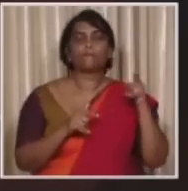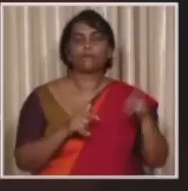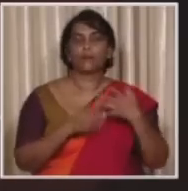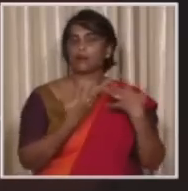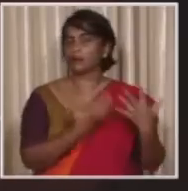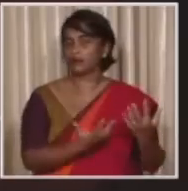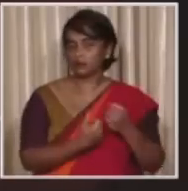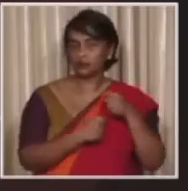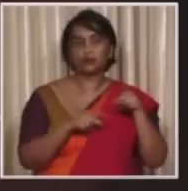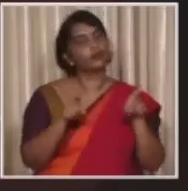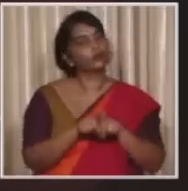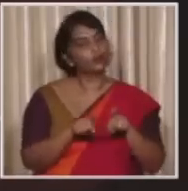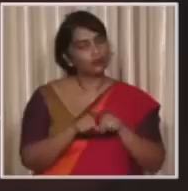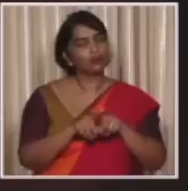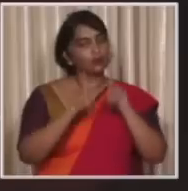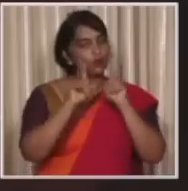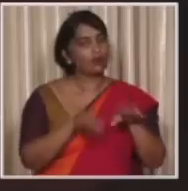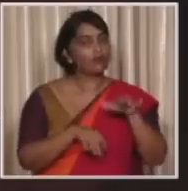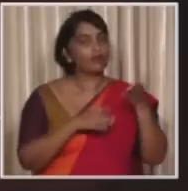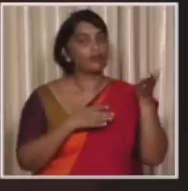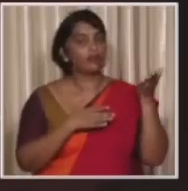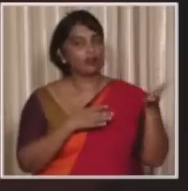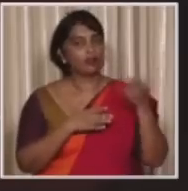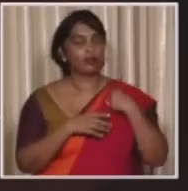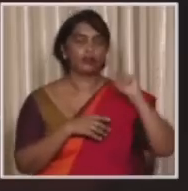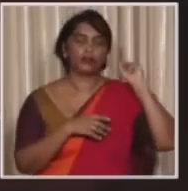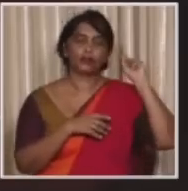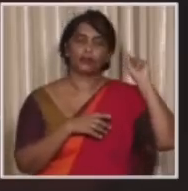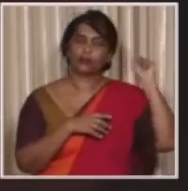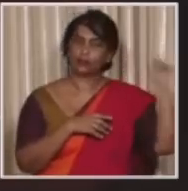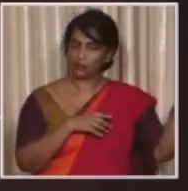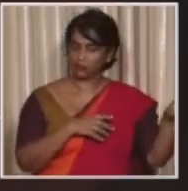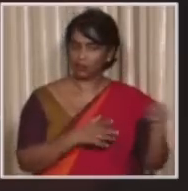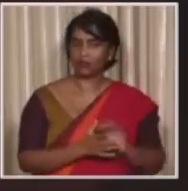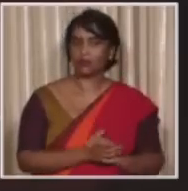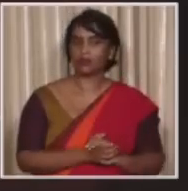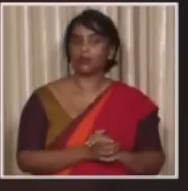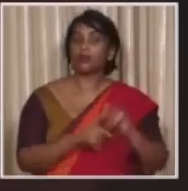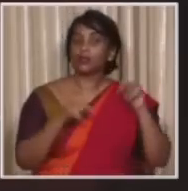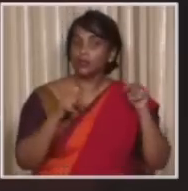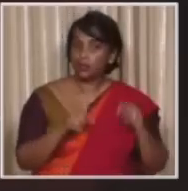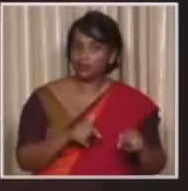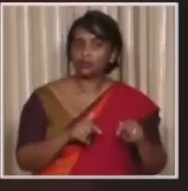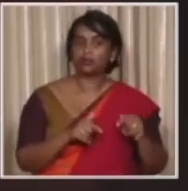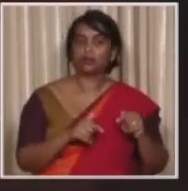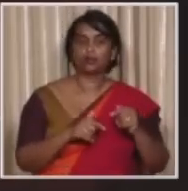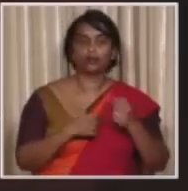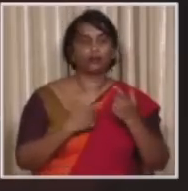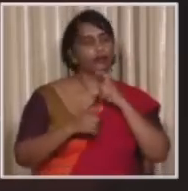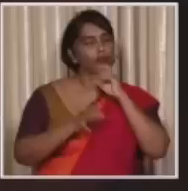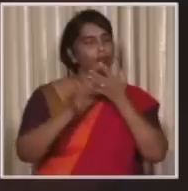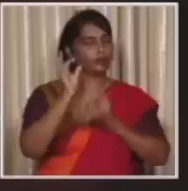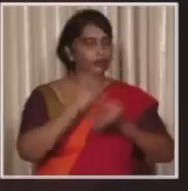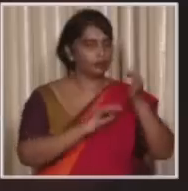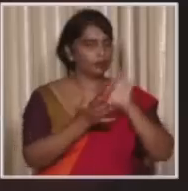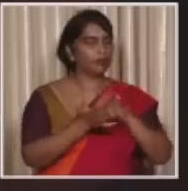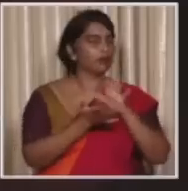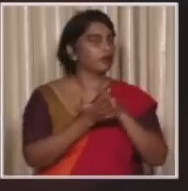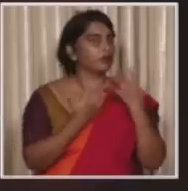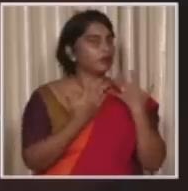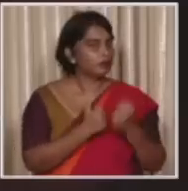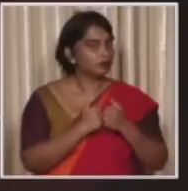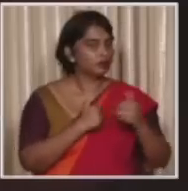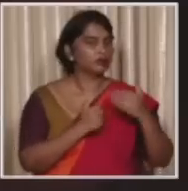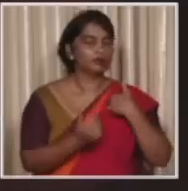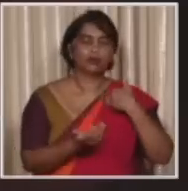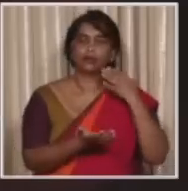අත්පත් කරගන්නකොට මෙහෙම ඉඩමක් තියනවා කියන එක එයාට මතක් කරේ. දැන් ඊපස්සේ නඩුවක් දාලා අත්පත් කර ගැනීම